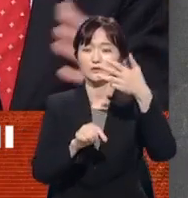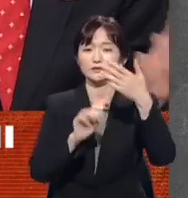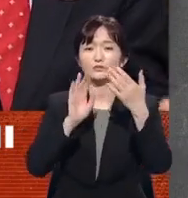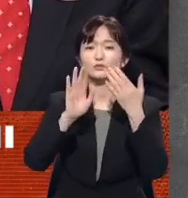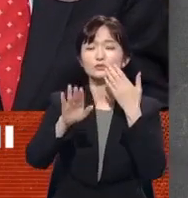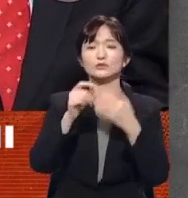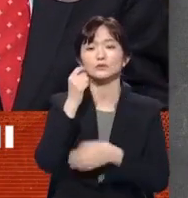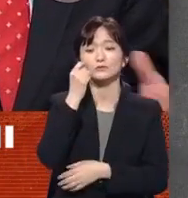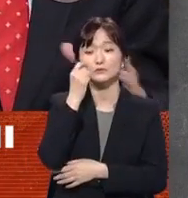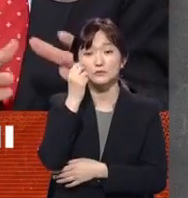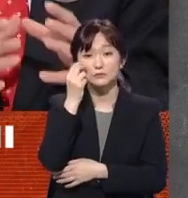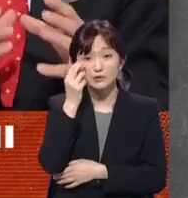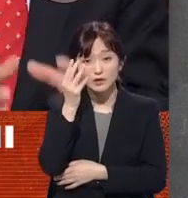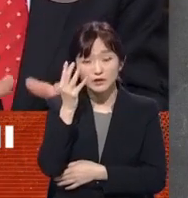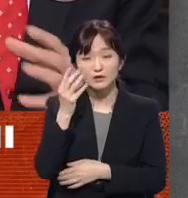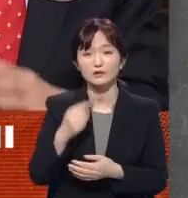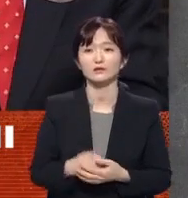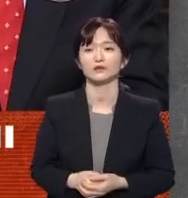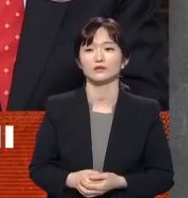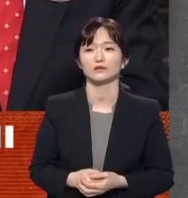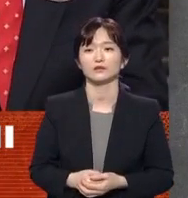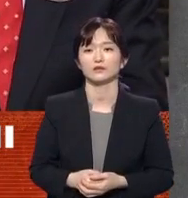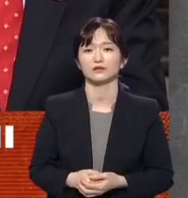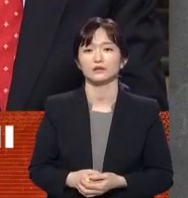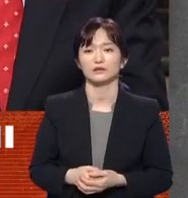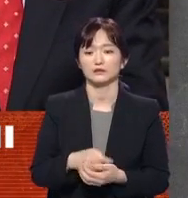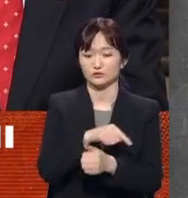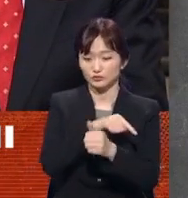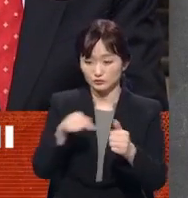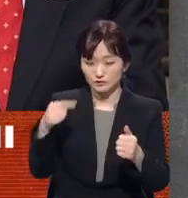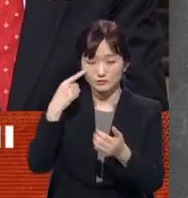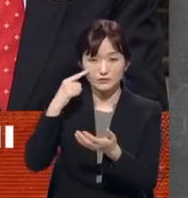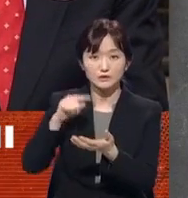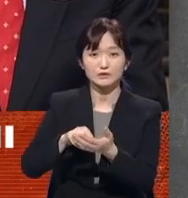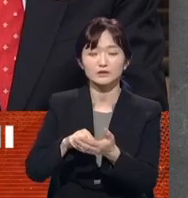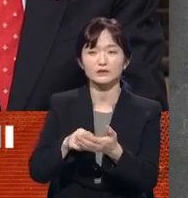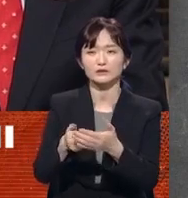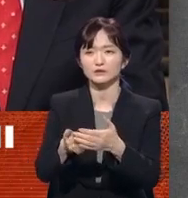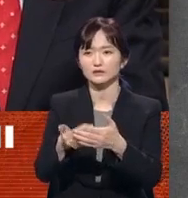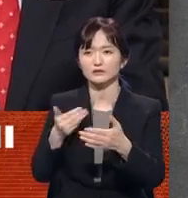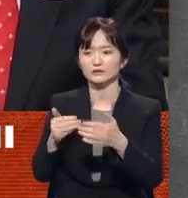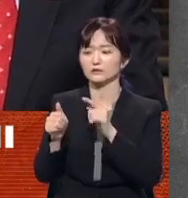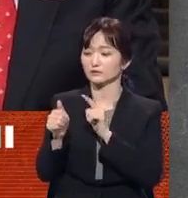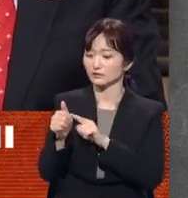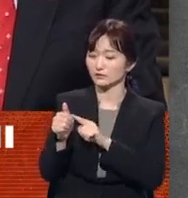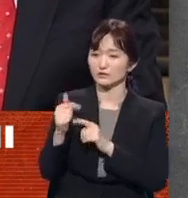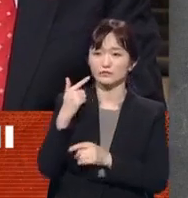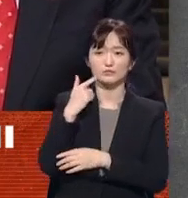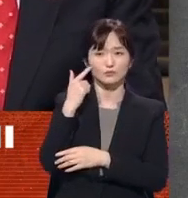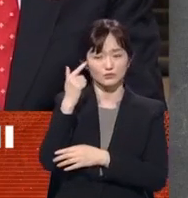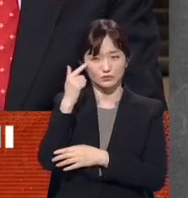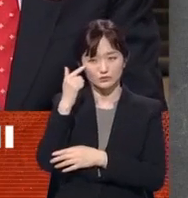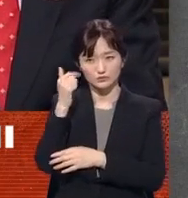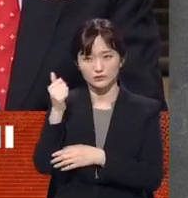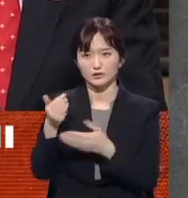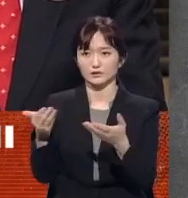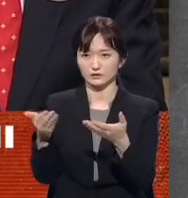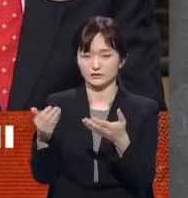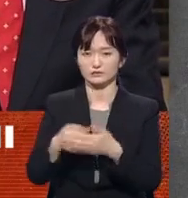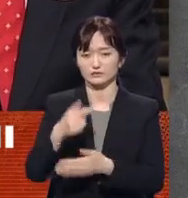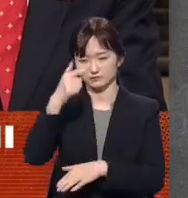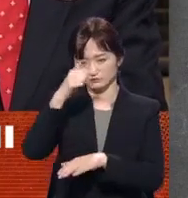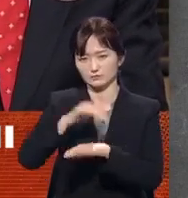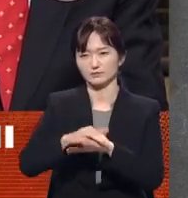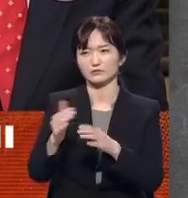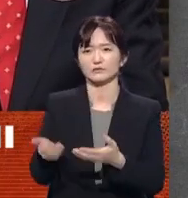난 이후에 몇 달 동안에 이제 그 밝혀질 때까지이 사람이 목회자니까 목회 활동을 했을 거 아닙니까 그러니까 이제 예배도 보고